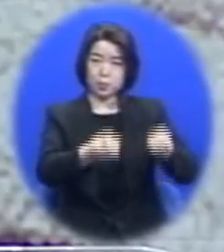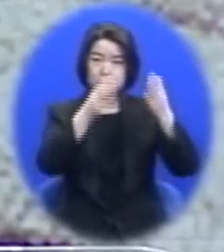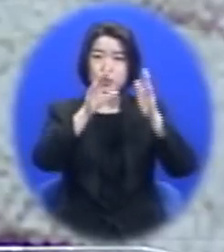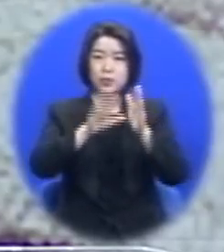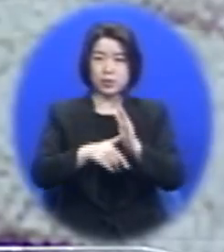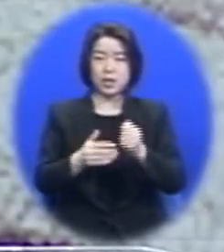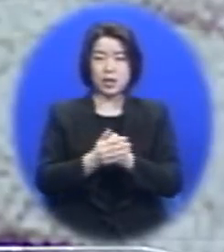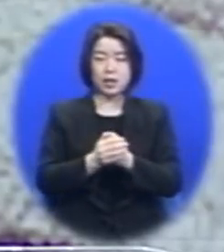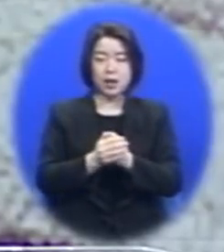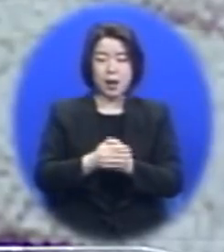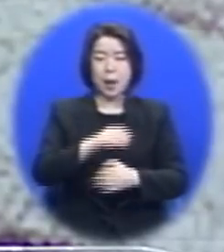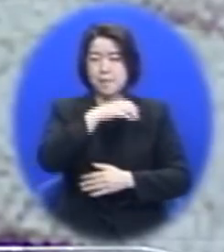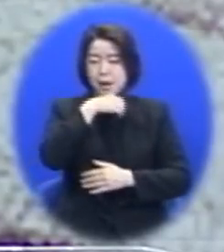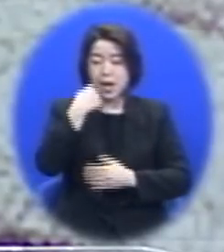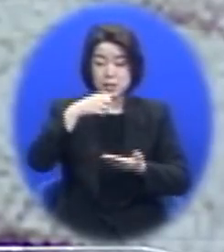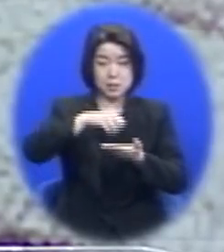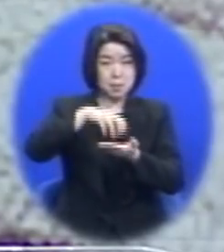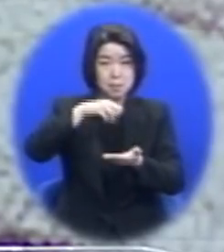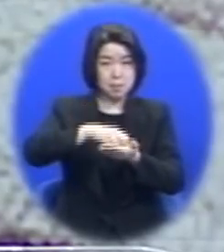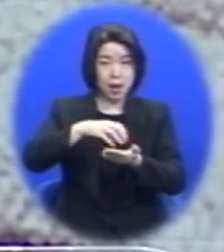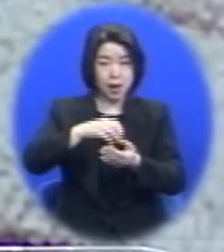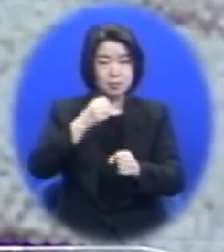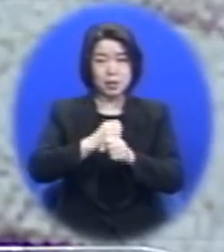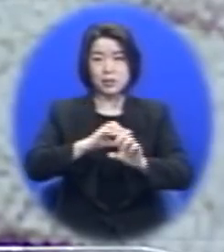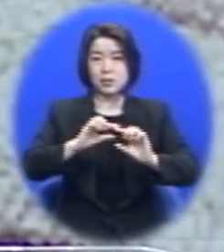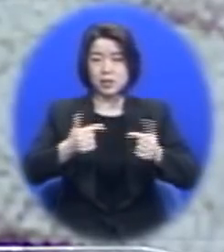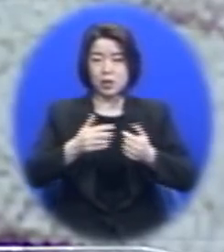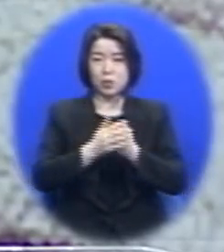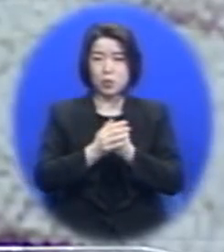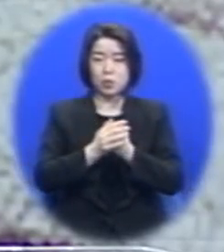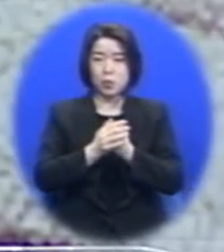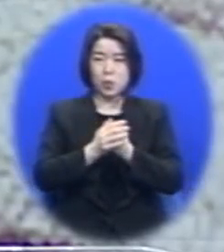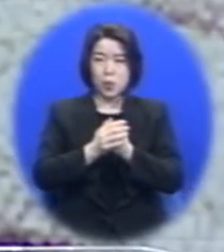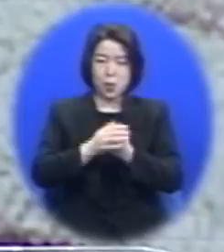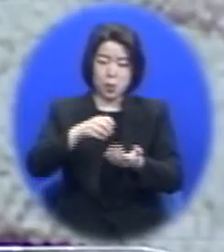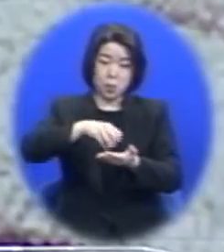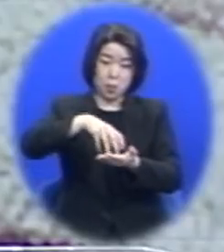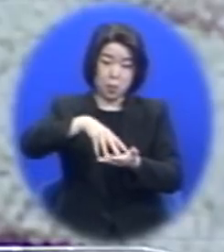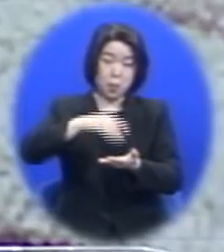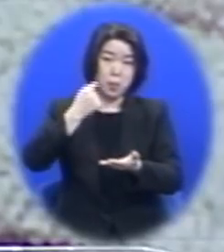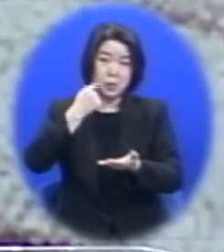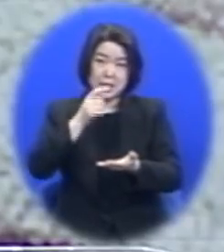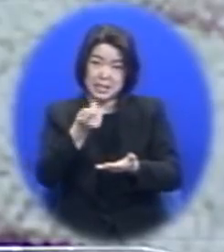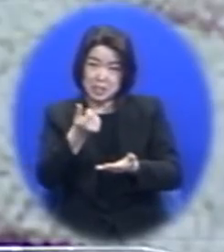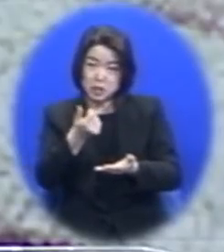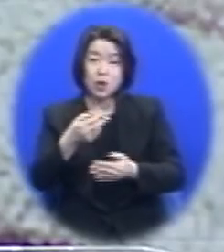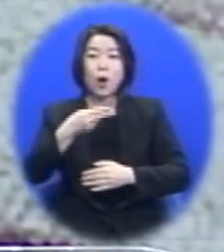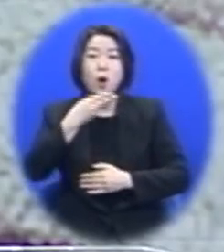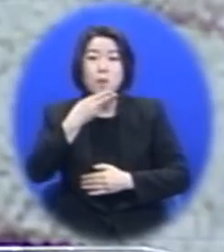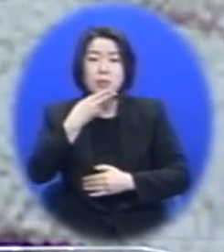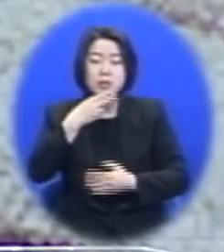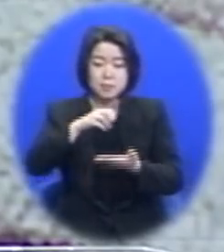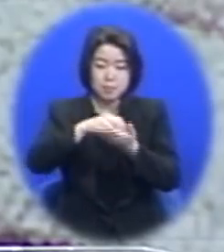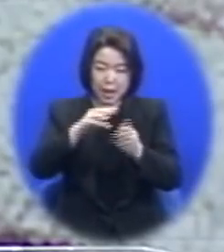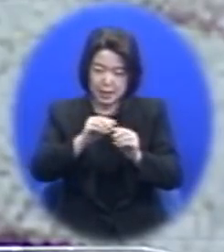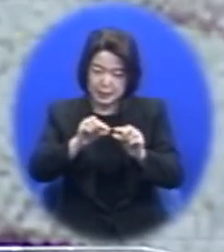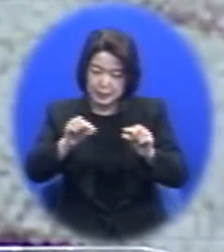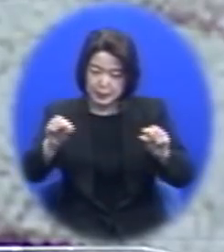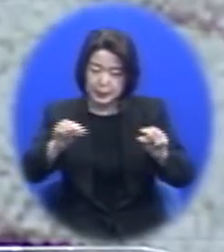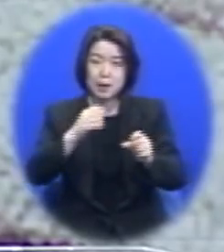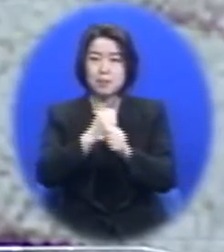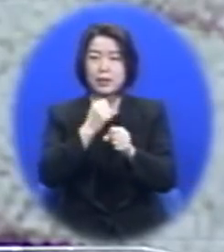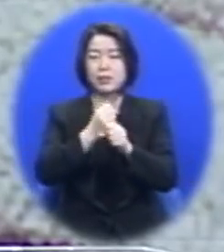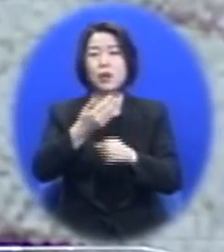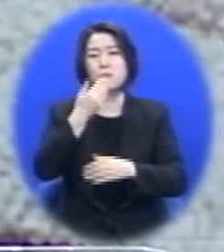맛있는 빵을 만들어 먹지 않고 누룩 없는 무교병을 만들어서 그걸 가지고서 먹습니다 유월절 규리